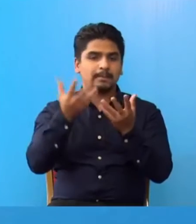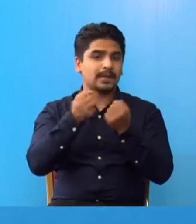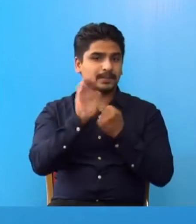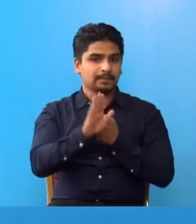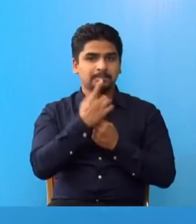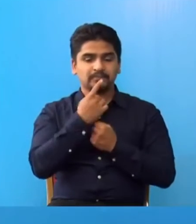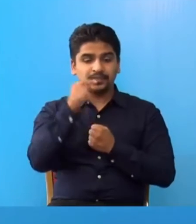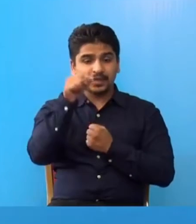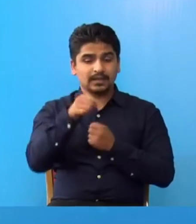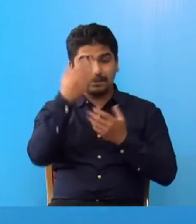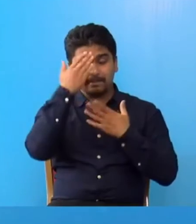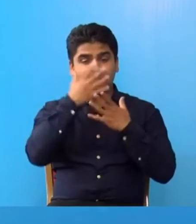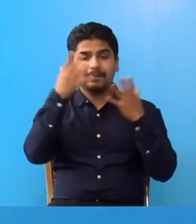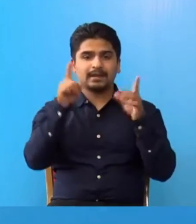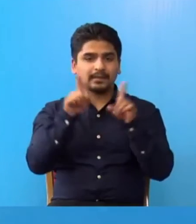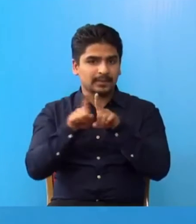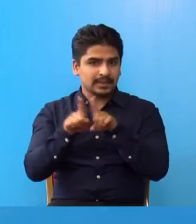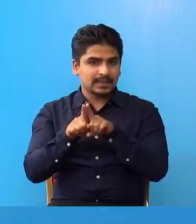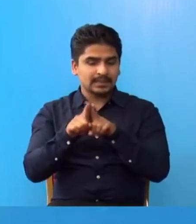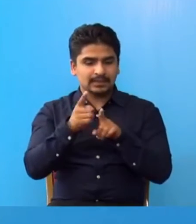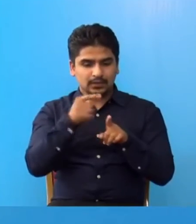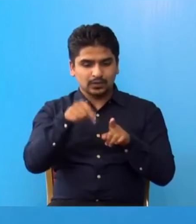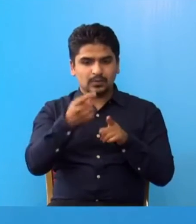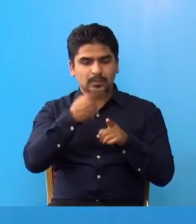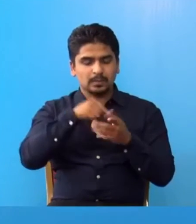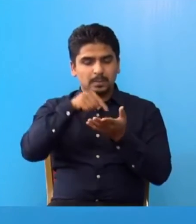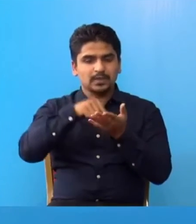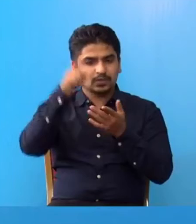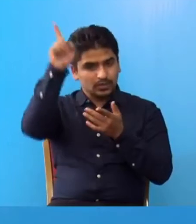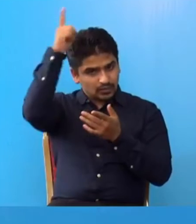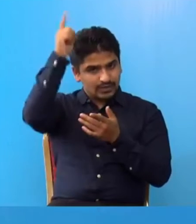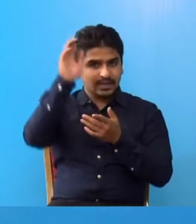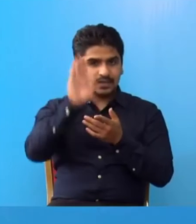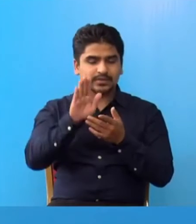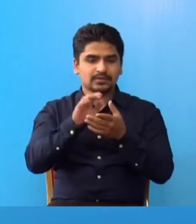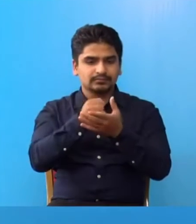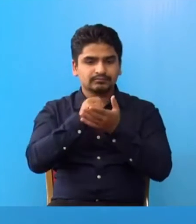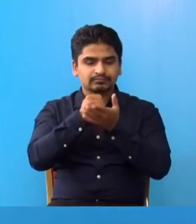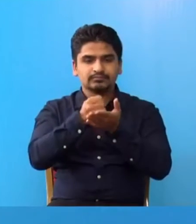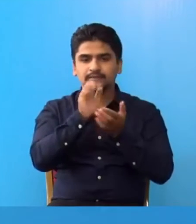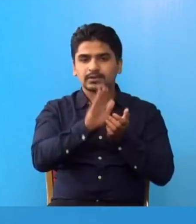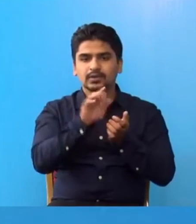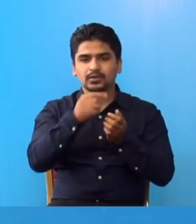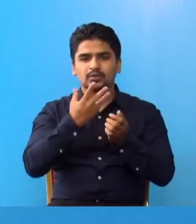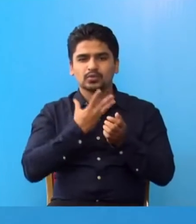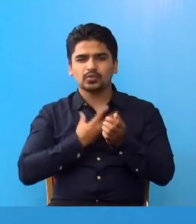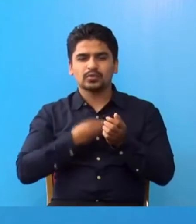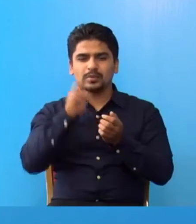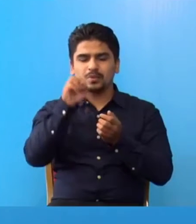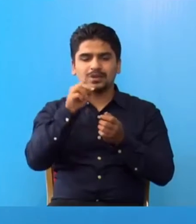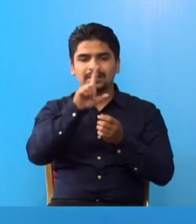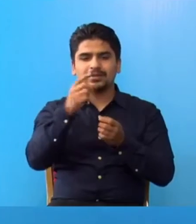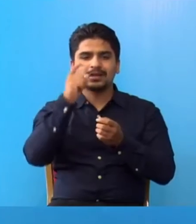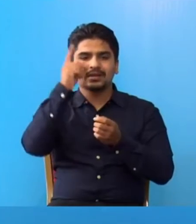चोंग बने अले यो महमारी मा पनी, आमी दीजको यो जुन संस्कार चा, जुन किशिम को सत्भाब चा, कीना बने यो अले दुखमा परेका, हमरा